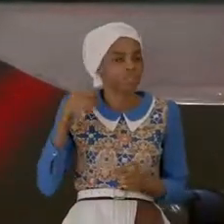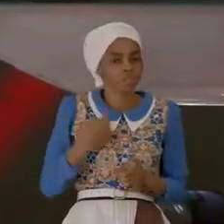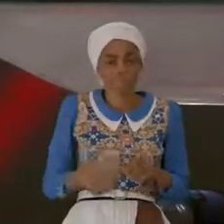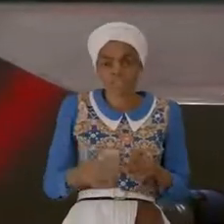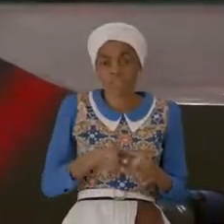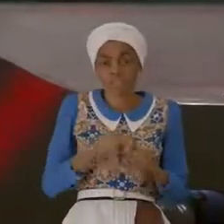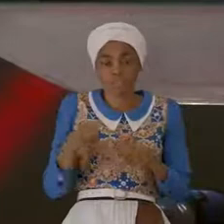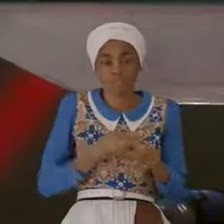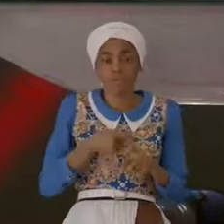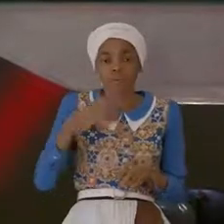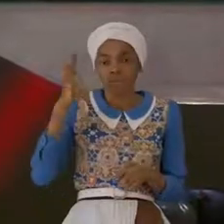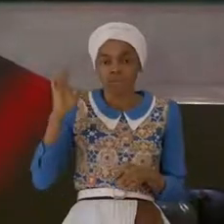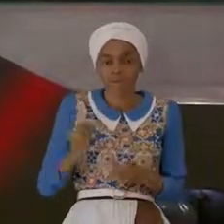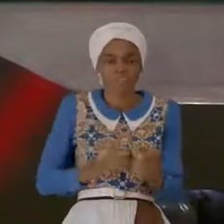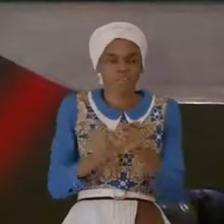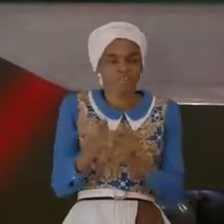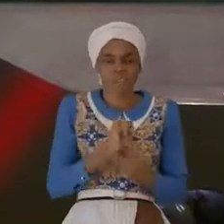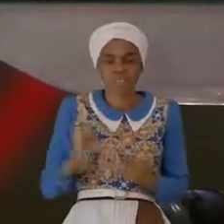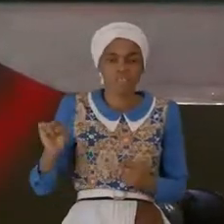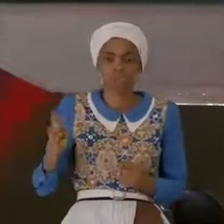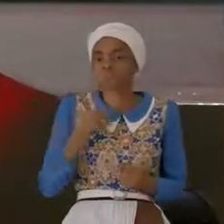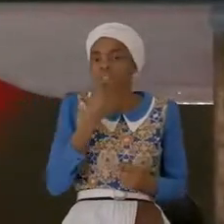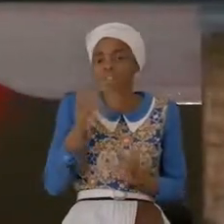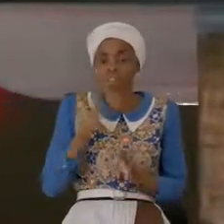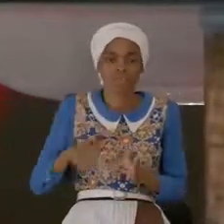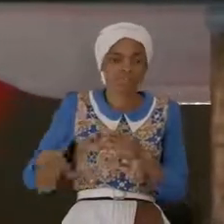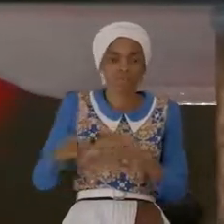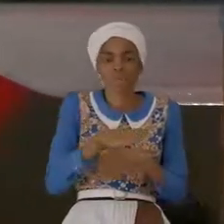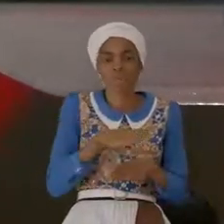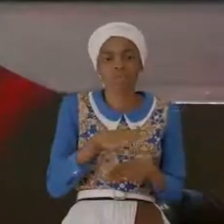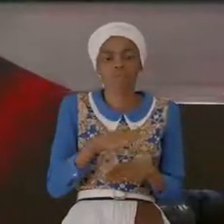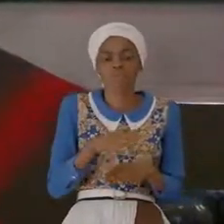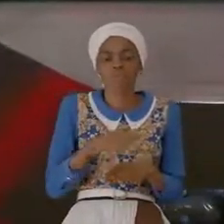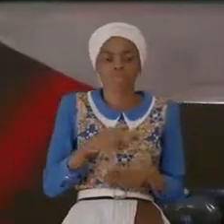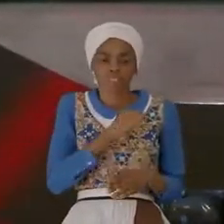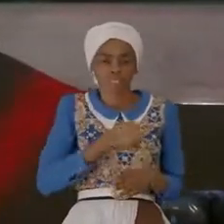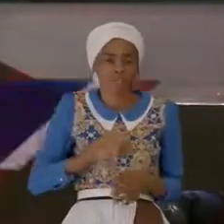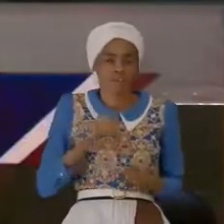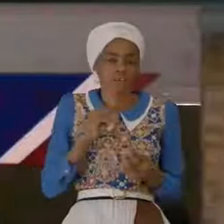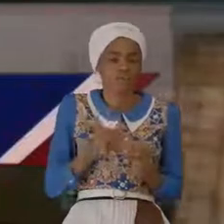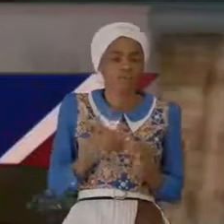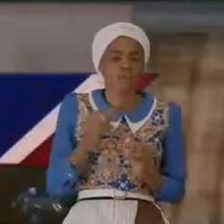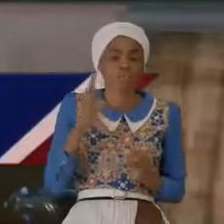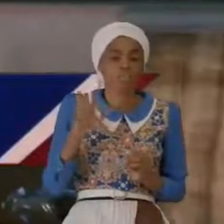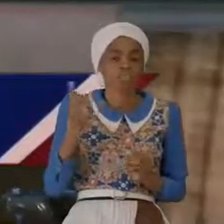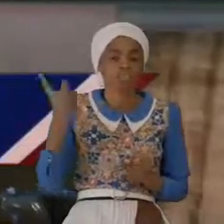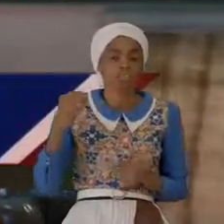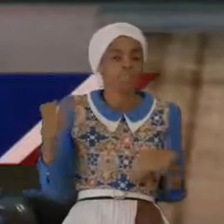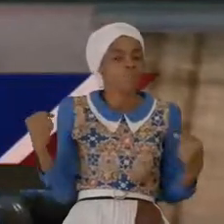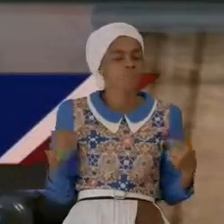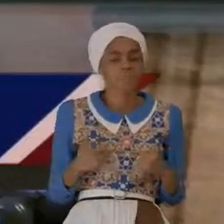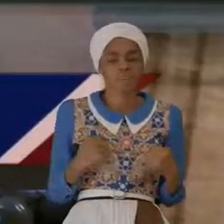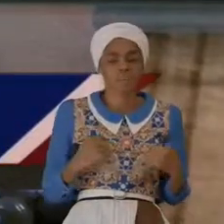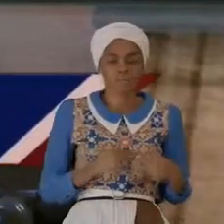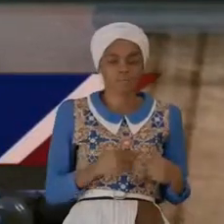La circoncision, un sujet de persécution par les hypocrites querelleurs. 3. La